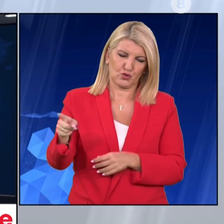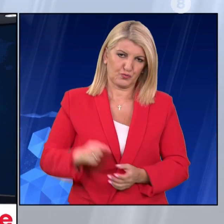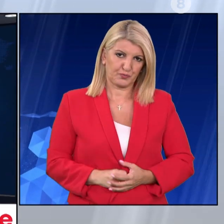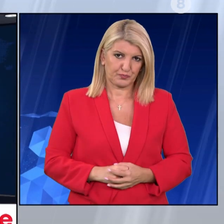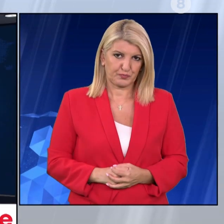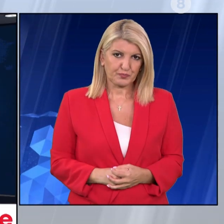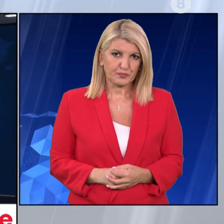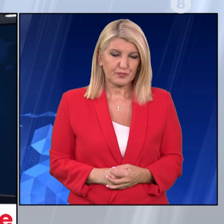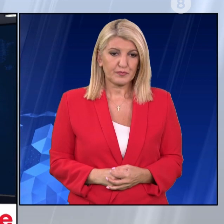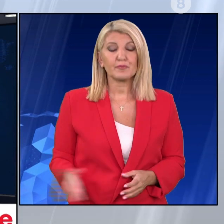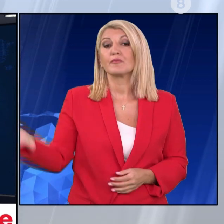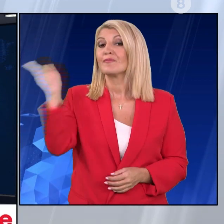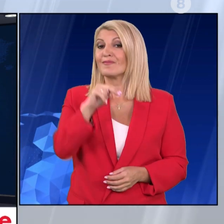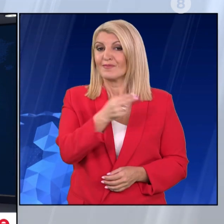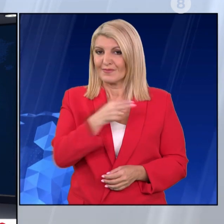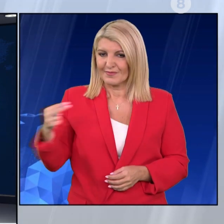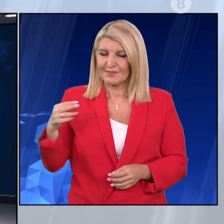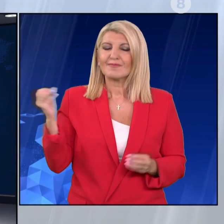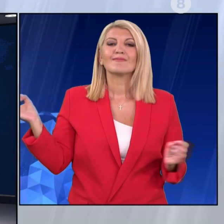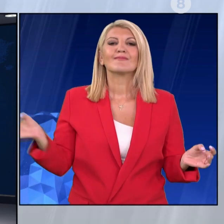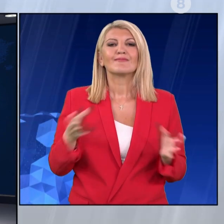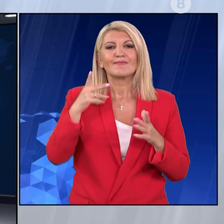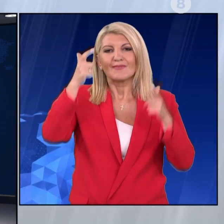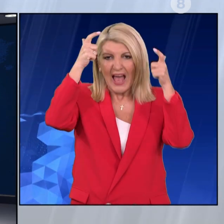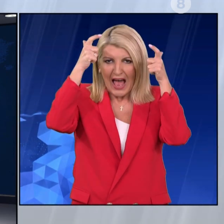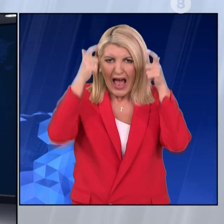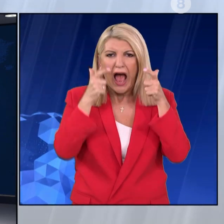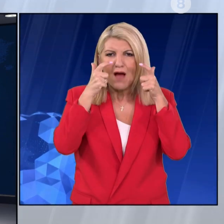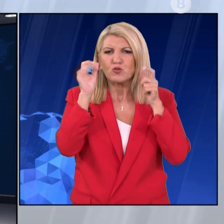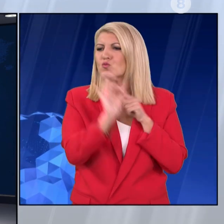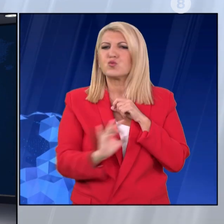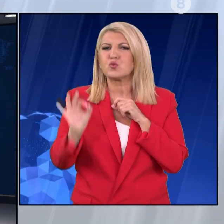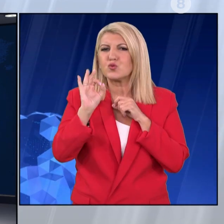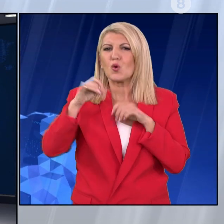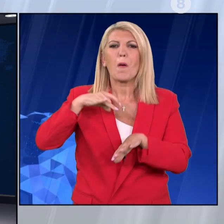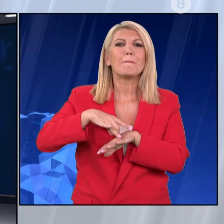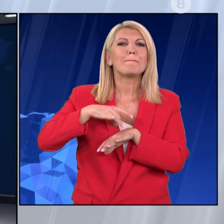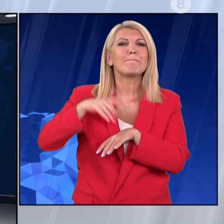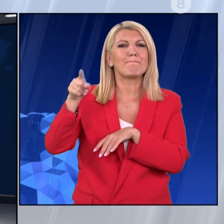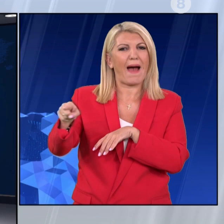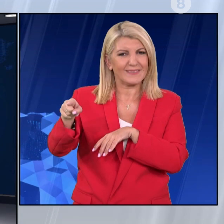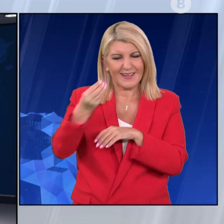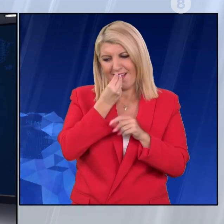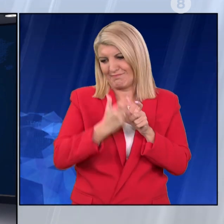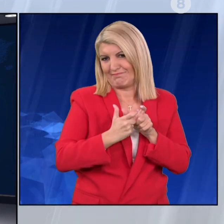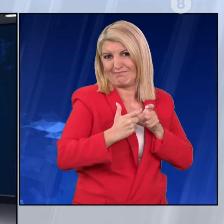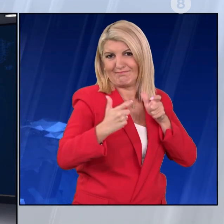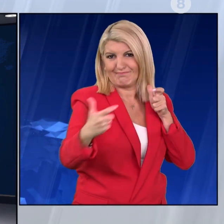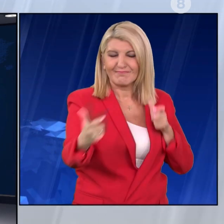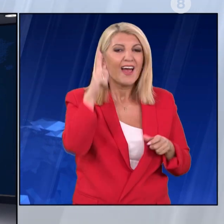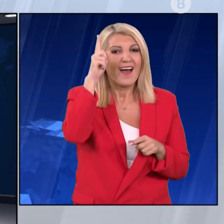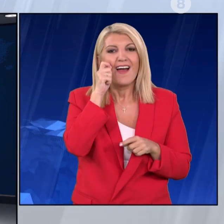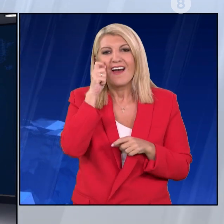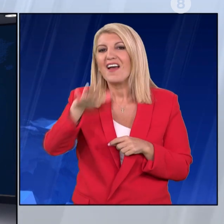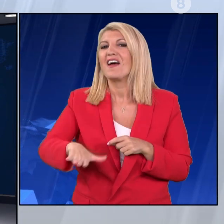αλλάζουμε θέμα σε μία δεξίωση γάμου που έγινε στην αχαΐα ένα 13χρονο αγόρι με αναπηρία ο ανδρέας χόρεψε ζεμπέκικο σαν